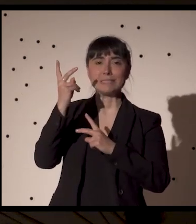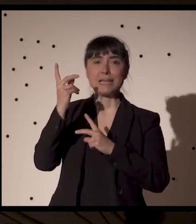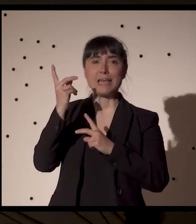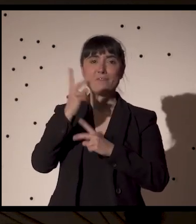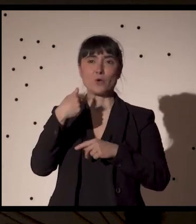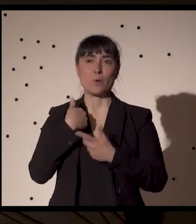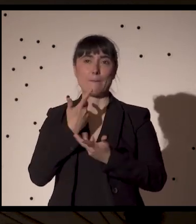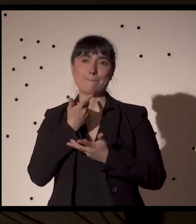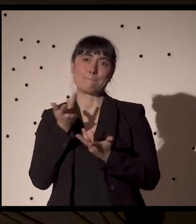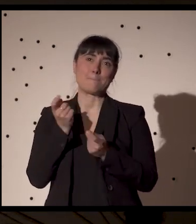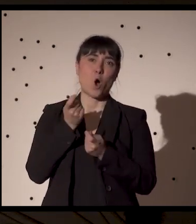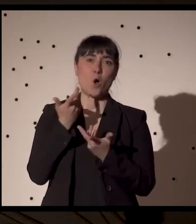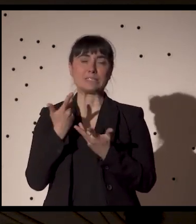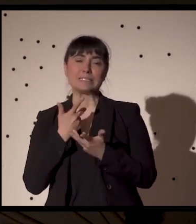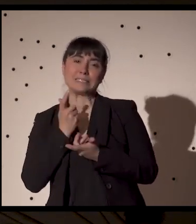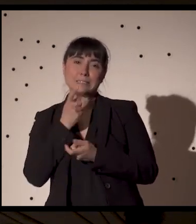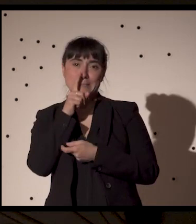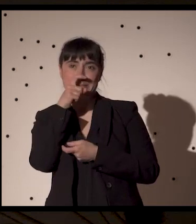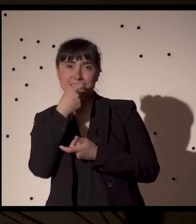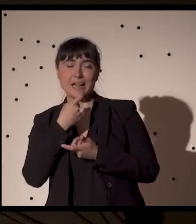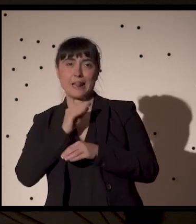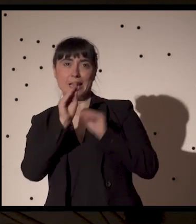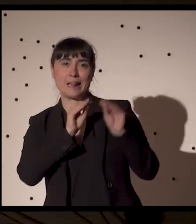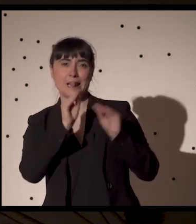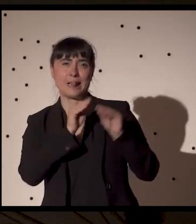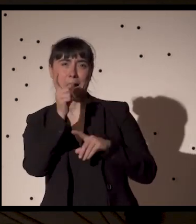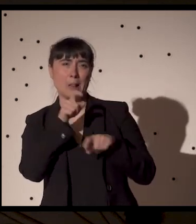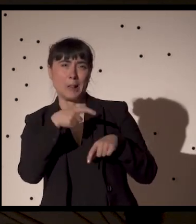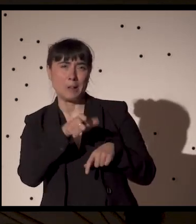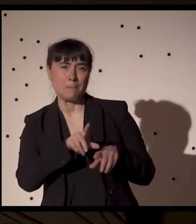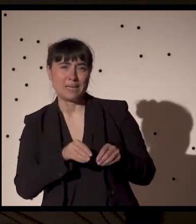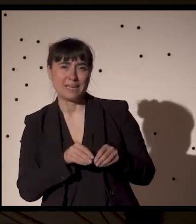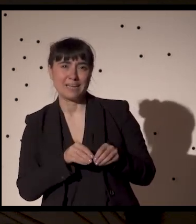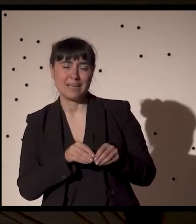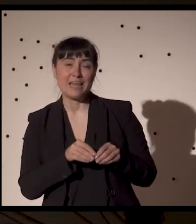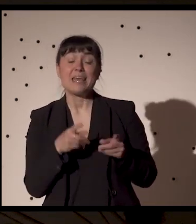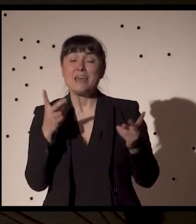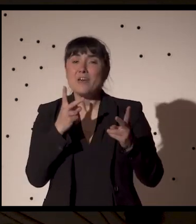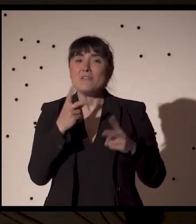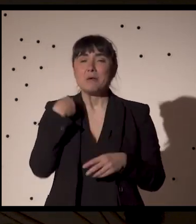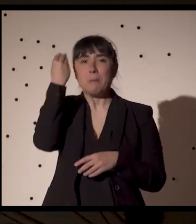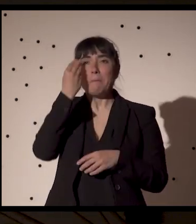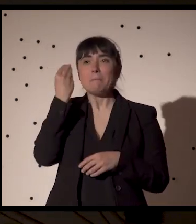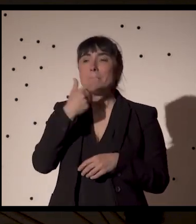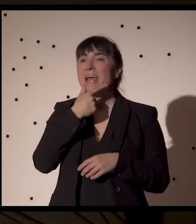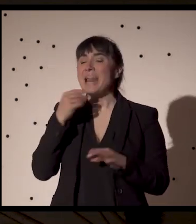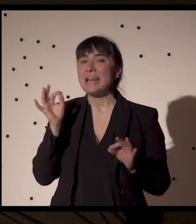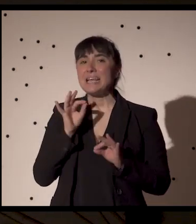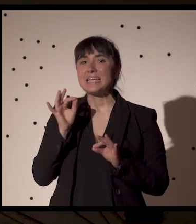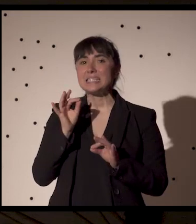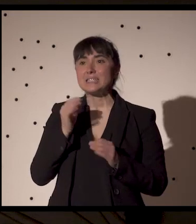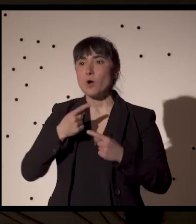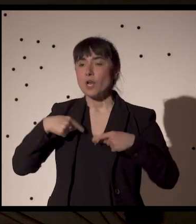facendomi i fatti miei ma per capire come mai fossero al piccolo ed è bellissimo che la nostra stagione permetta anche ad un pubblico internazionale